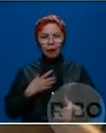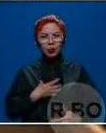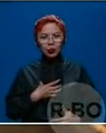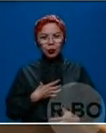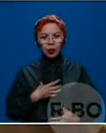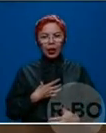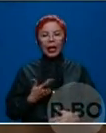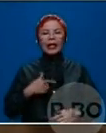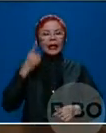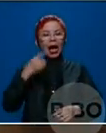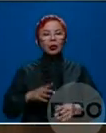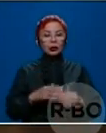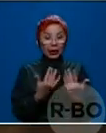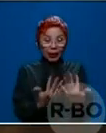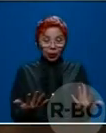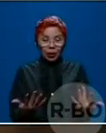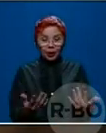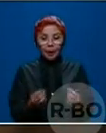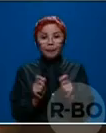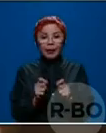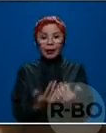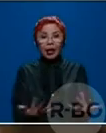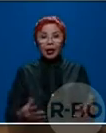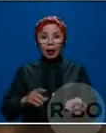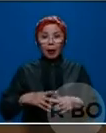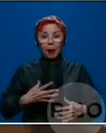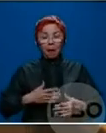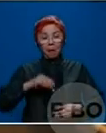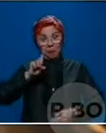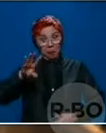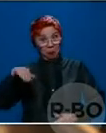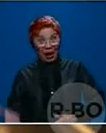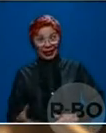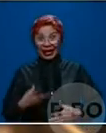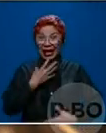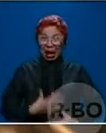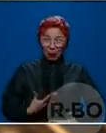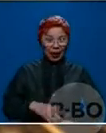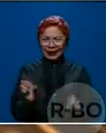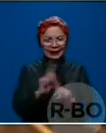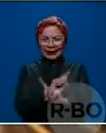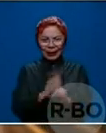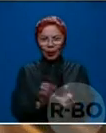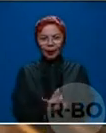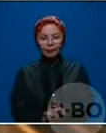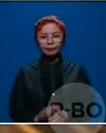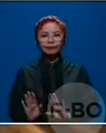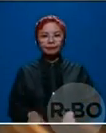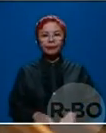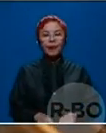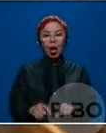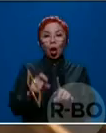membiarkan rakyat kita mati kelaparan karena kita tidak peduli pemimpinnya yang kedua program semacam ini tidak unik di